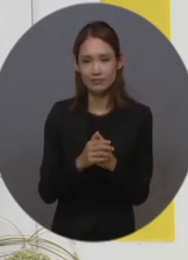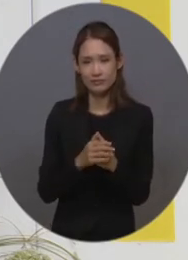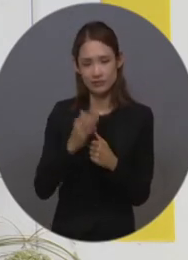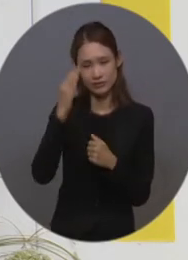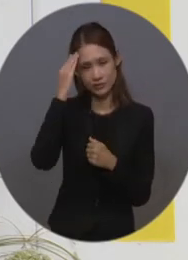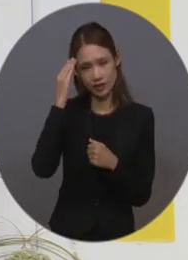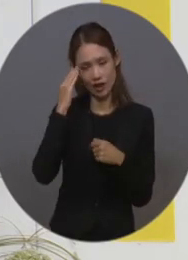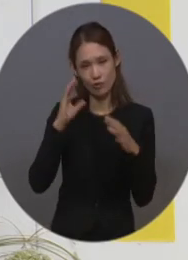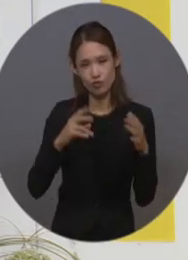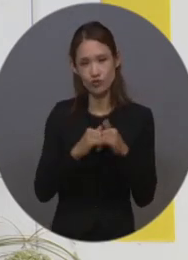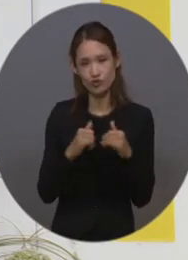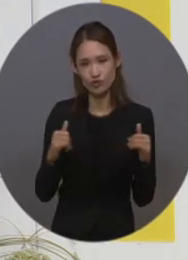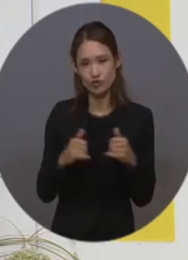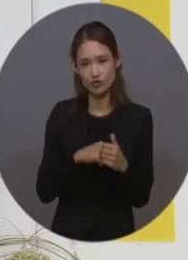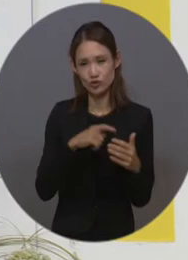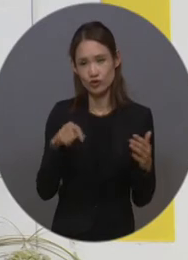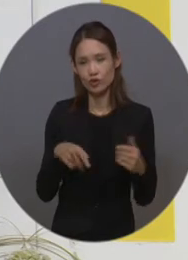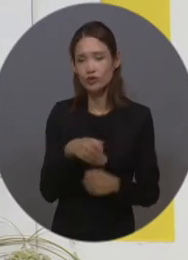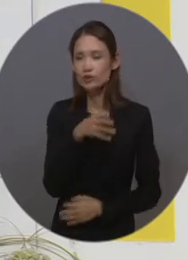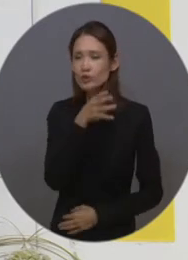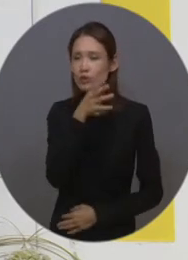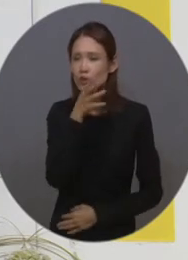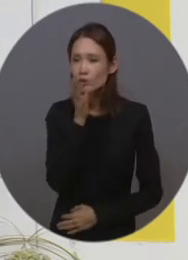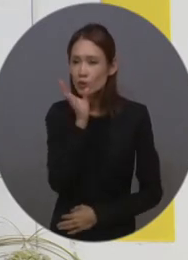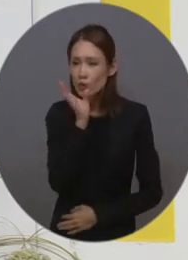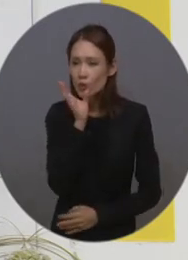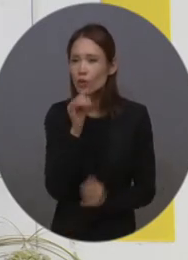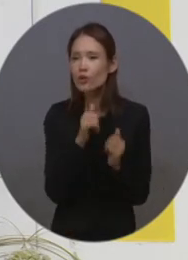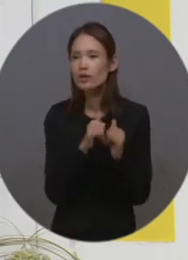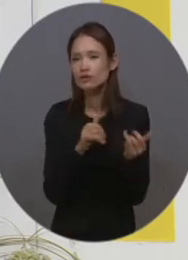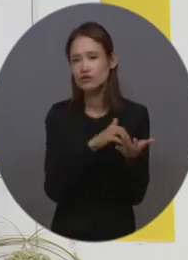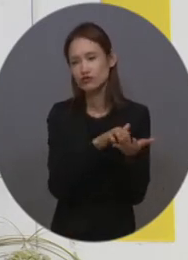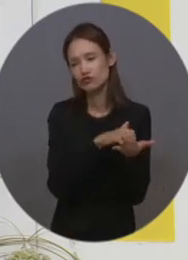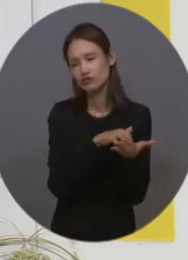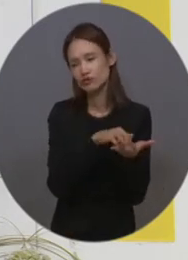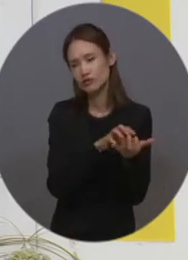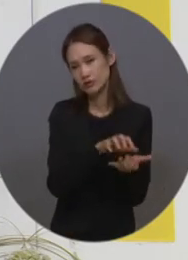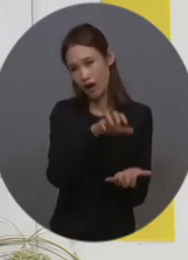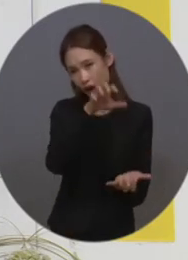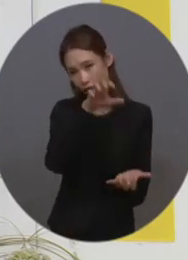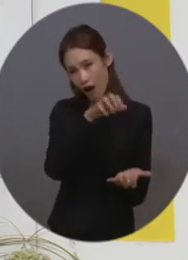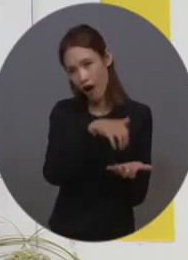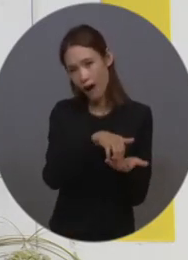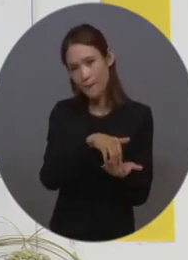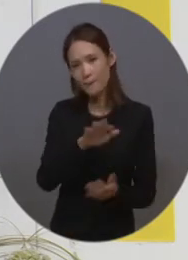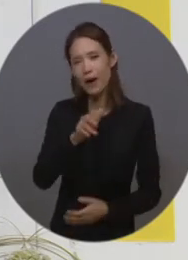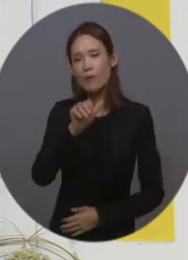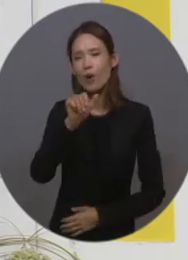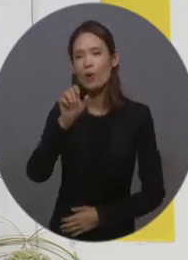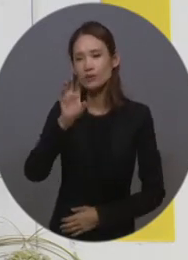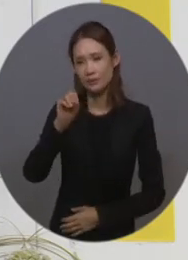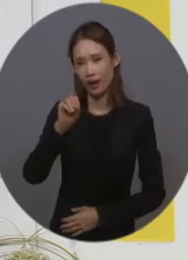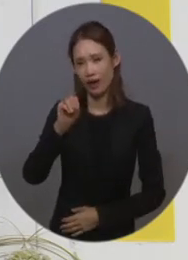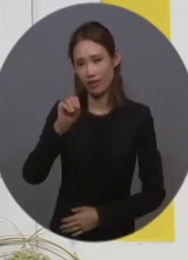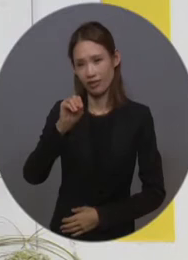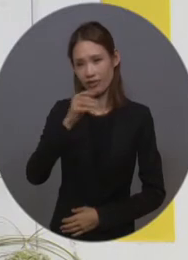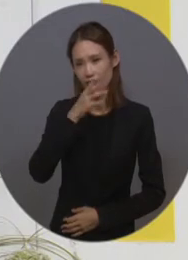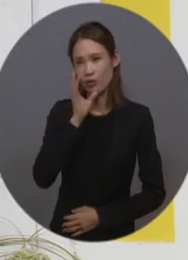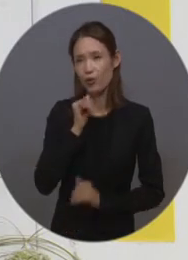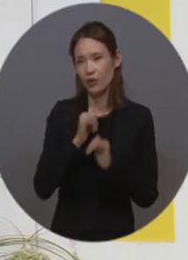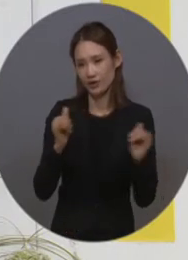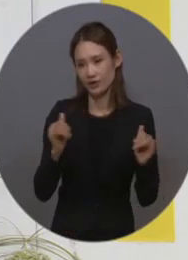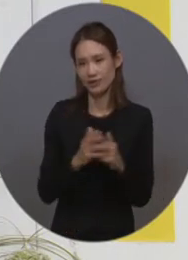우리 대한민국 국민들 중에 이제 네. 우리 노인층이 많잖아요. 네, 네. 850만의 노인층이 있는데, 네.